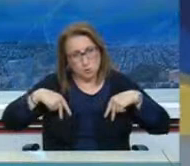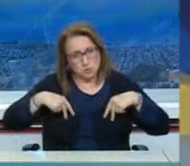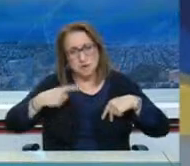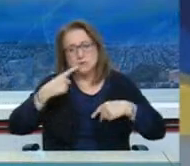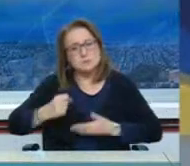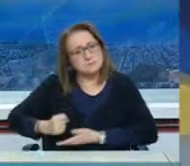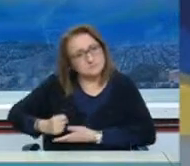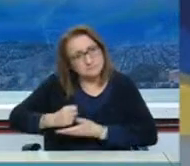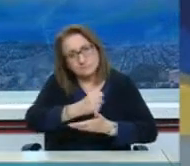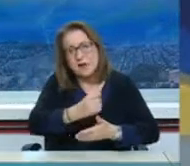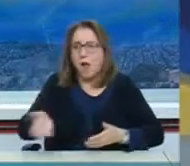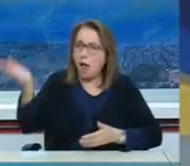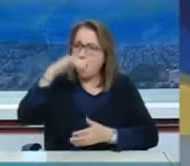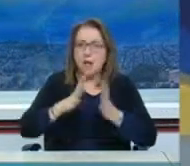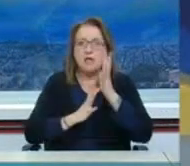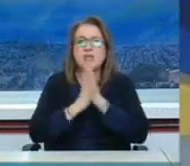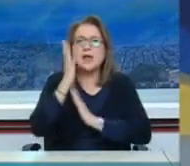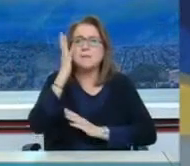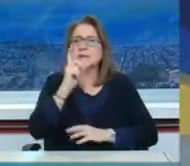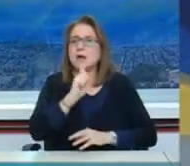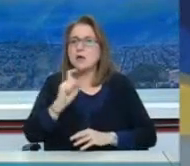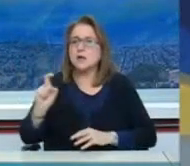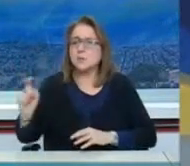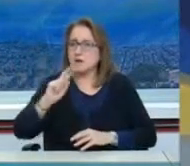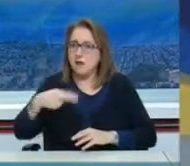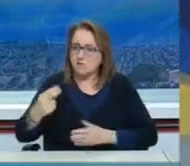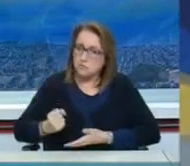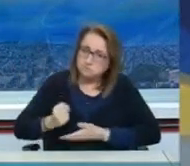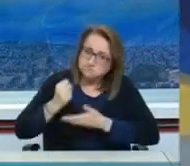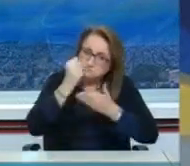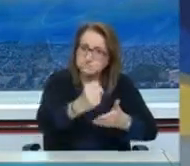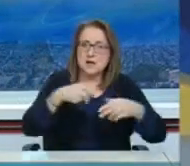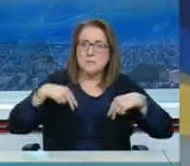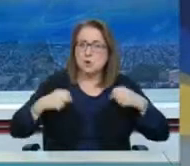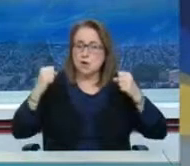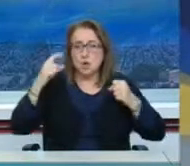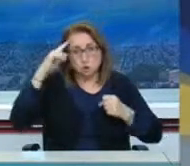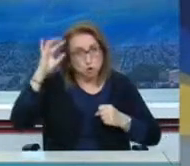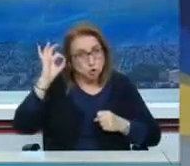Υγείας με 15 εκατομμύρια ευρώ για την προμήθεια αναγκαίου υγειονομικού υλικού.